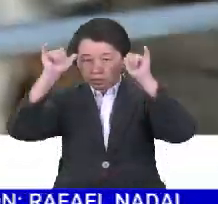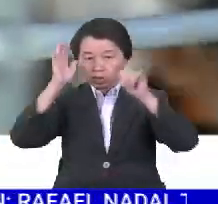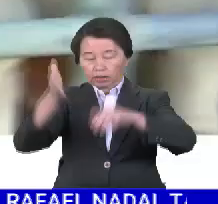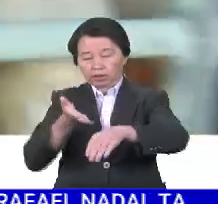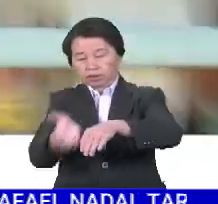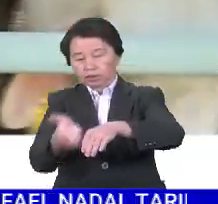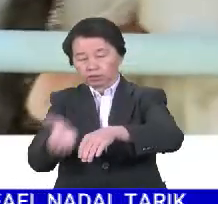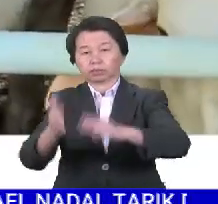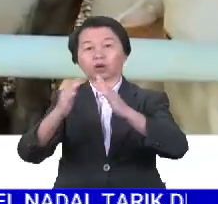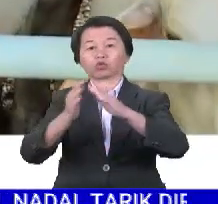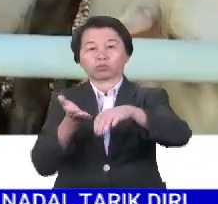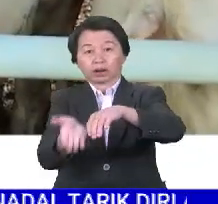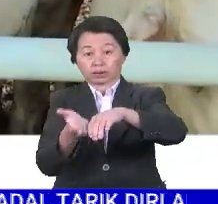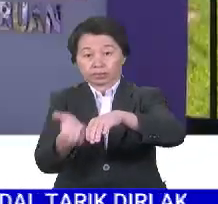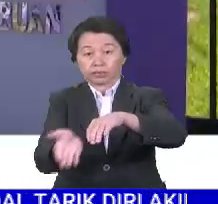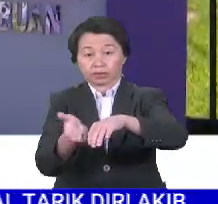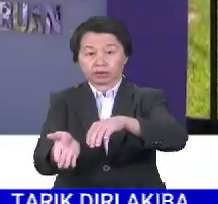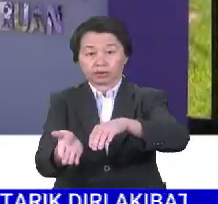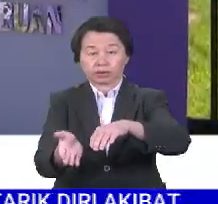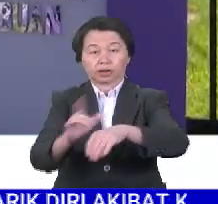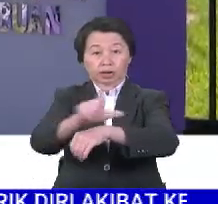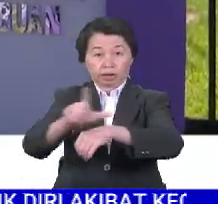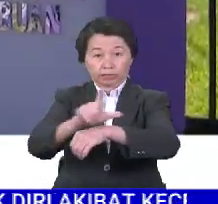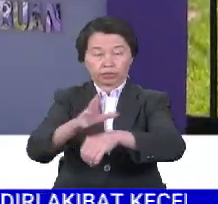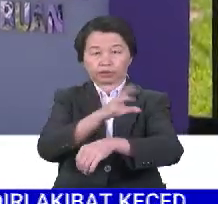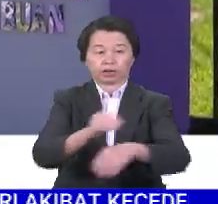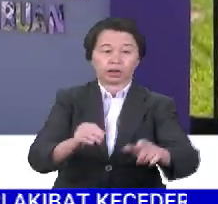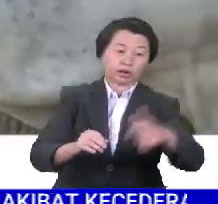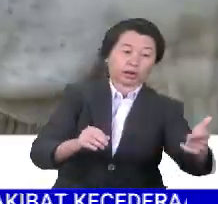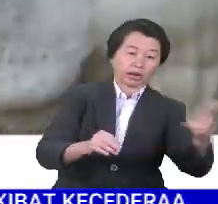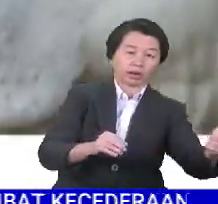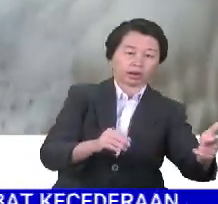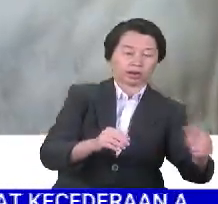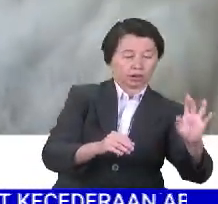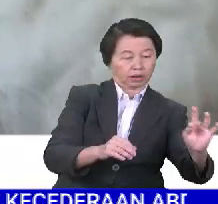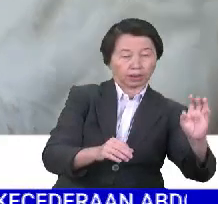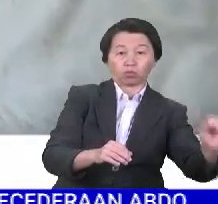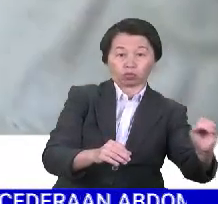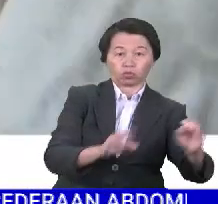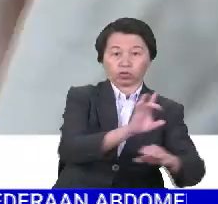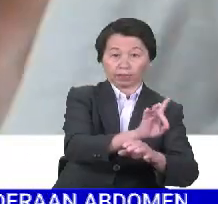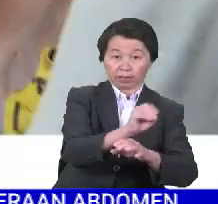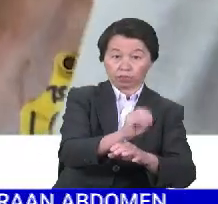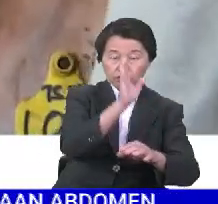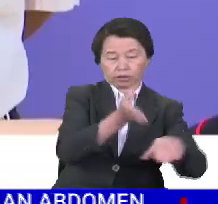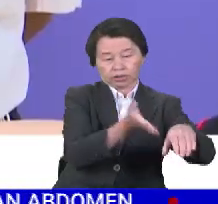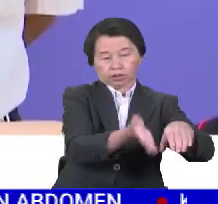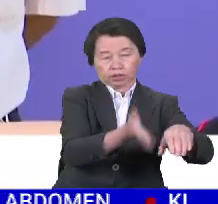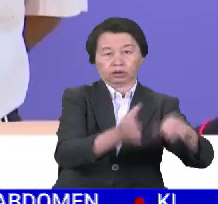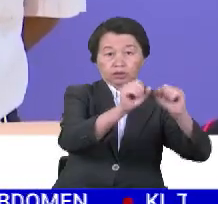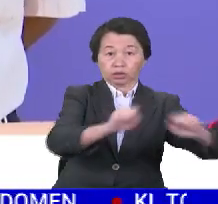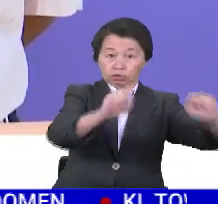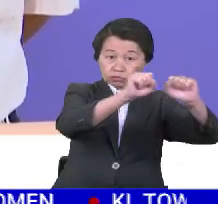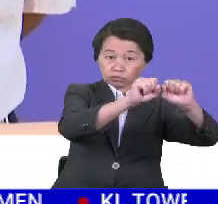disembelih di rumah sembelih ruminan di Labuan. Kemudian selebihnya sebanyak 80 ekor lembu ini akan disembelih di